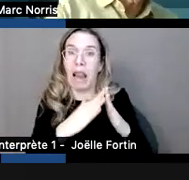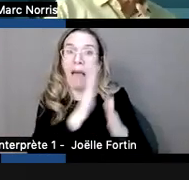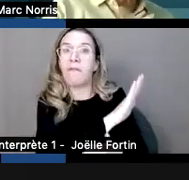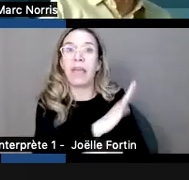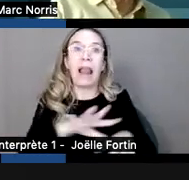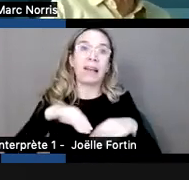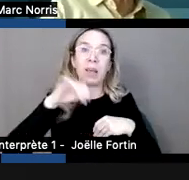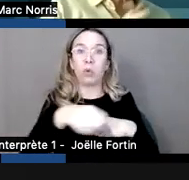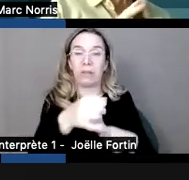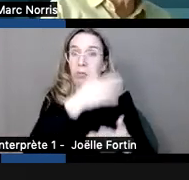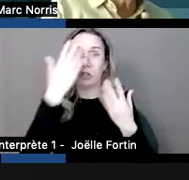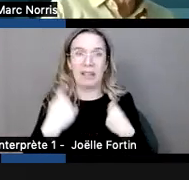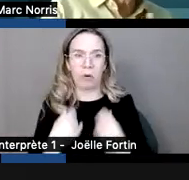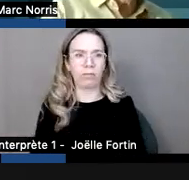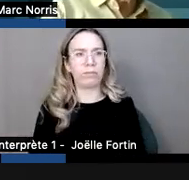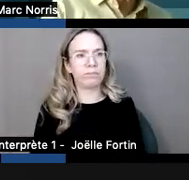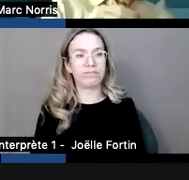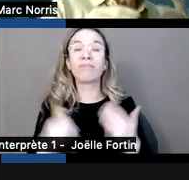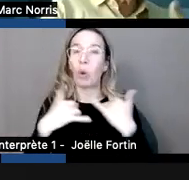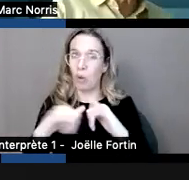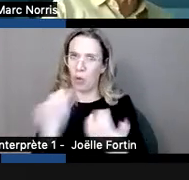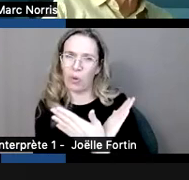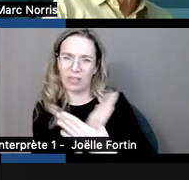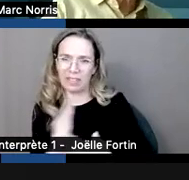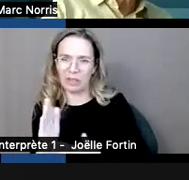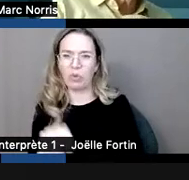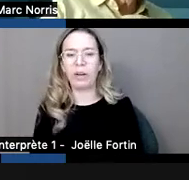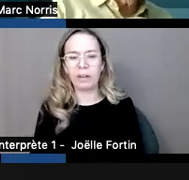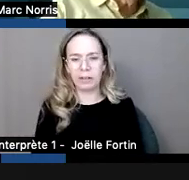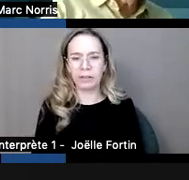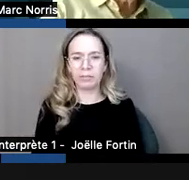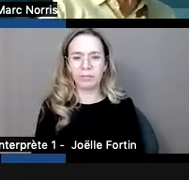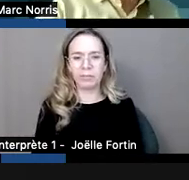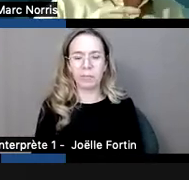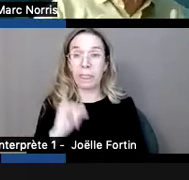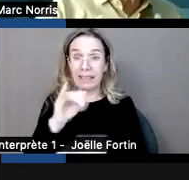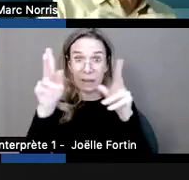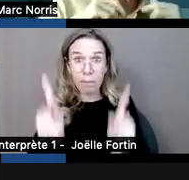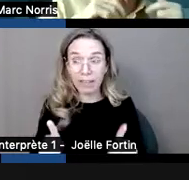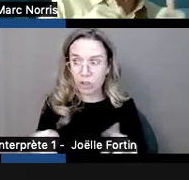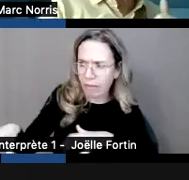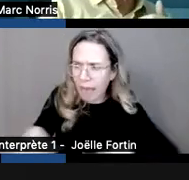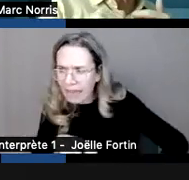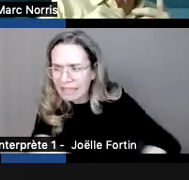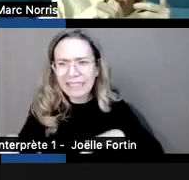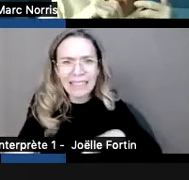point-là. Oui, on va continuer. Vous avez vu, hein, l'implication, plus une personne est active,